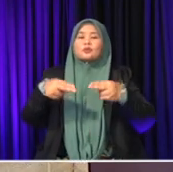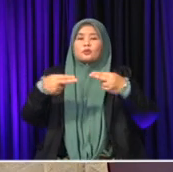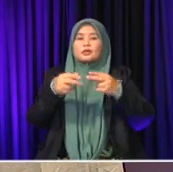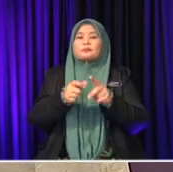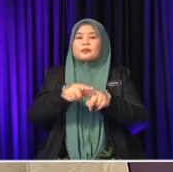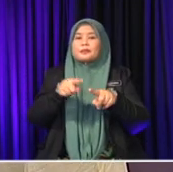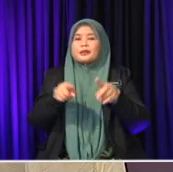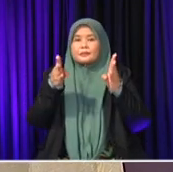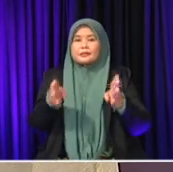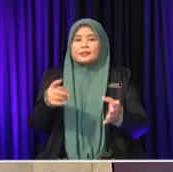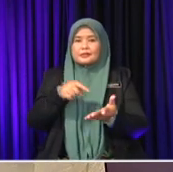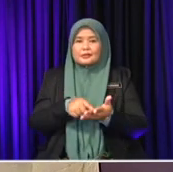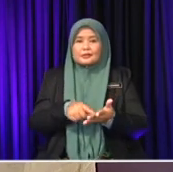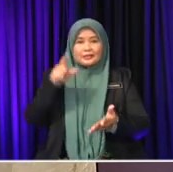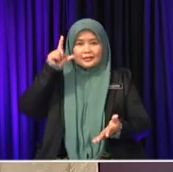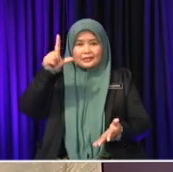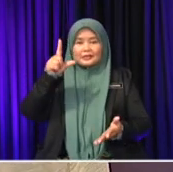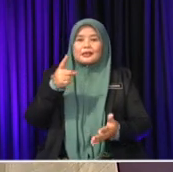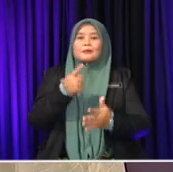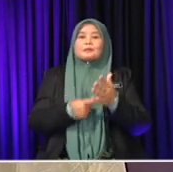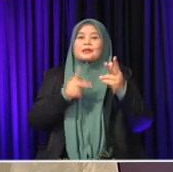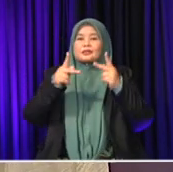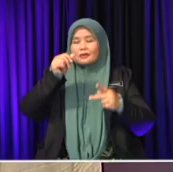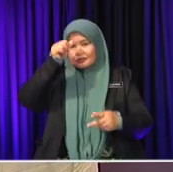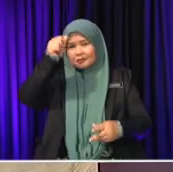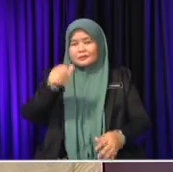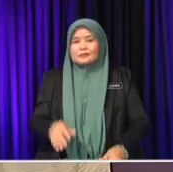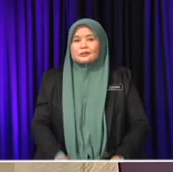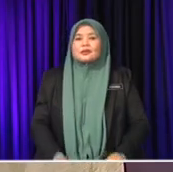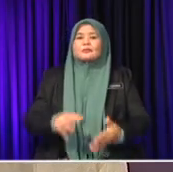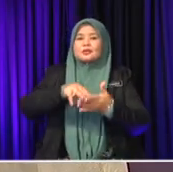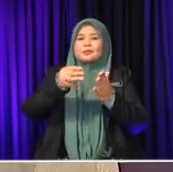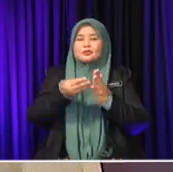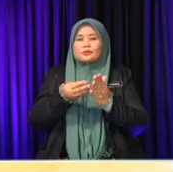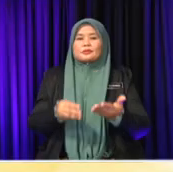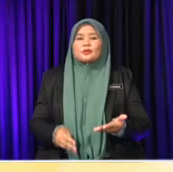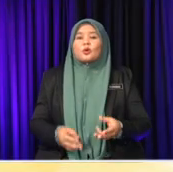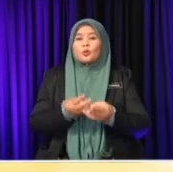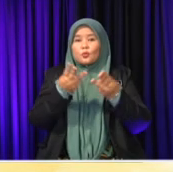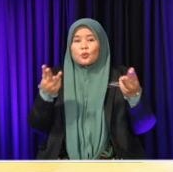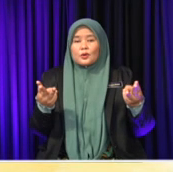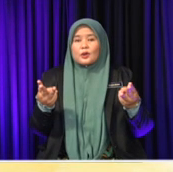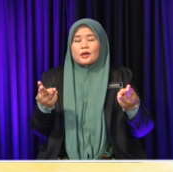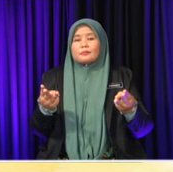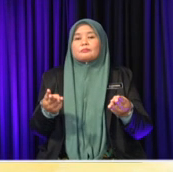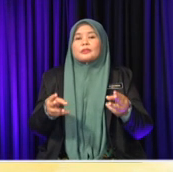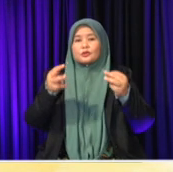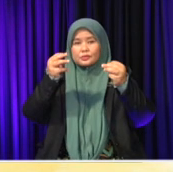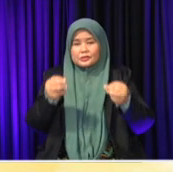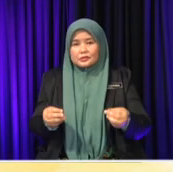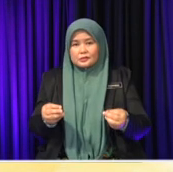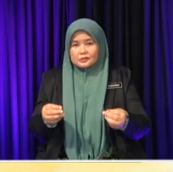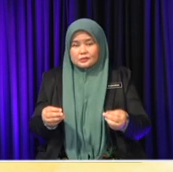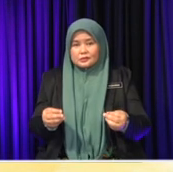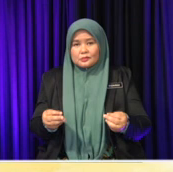Coba kita lihat apa kata Allah yang bermaksud wahai sekalian manusia ya